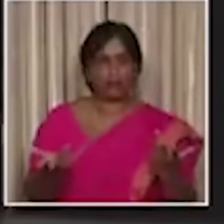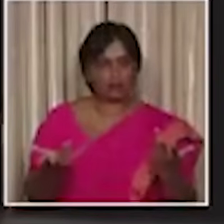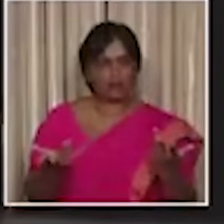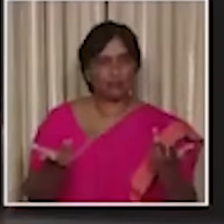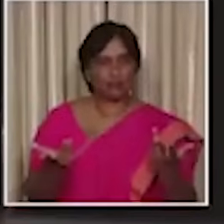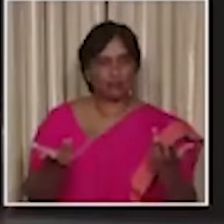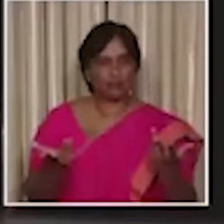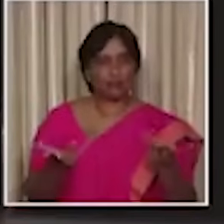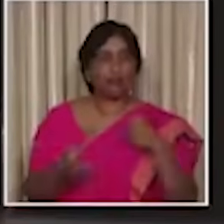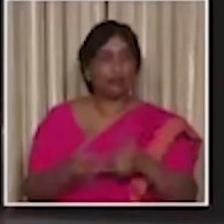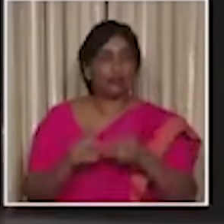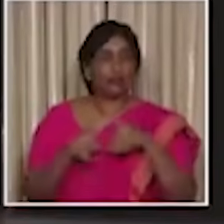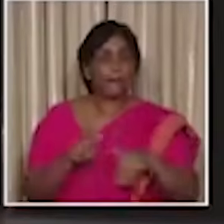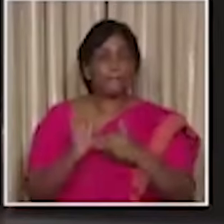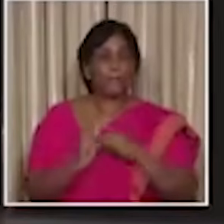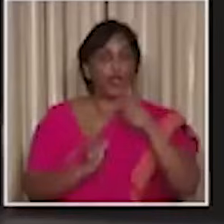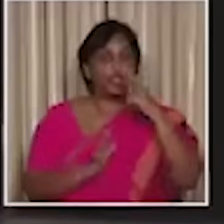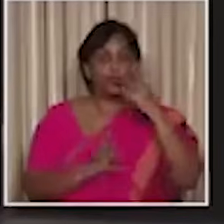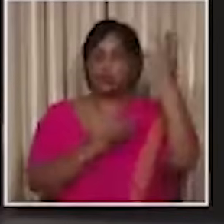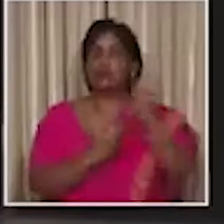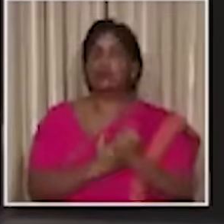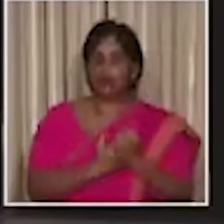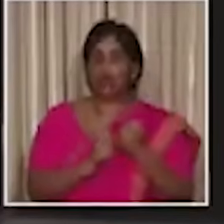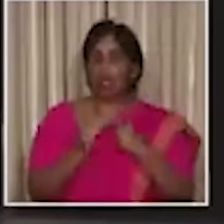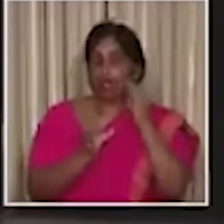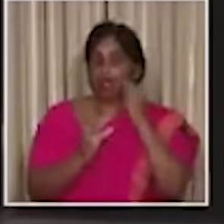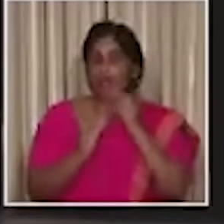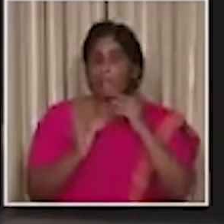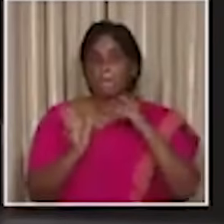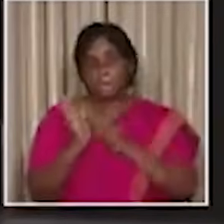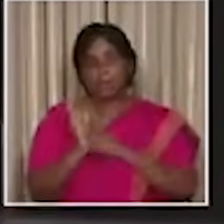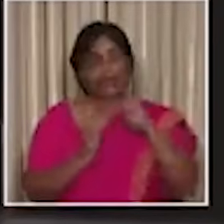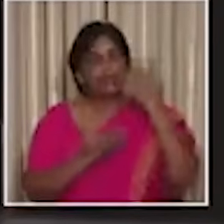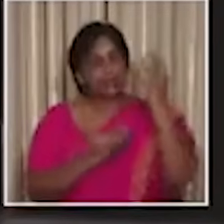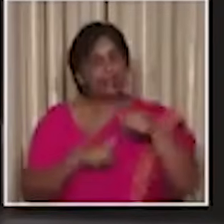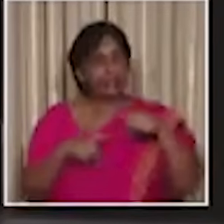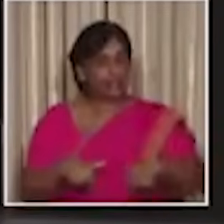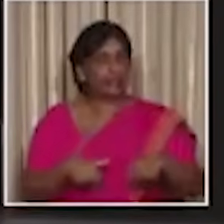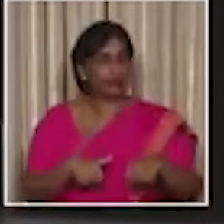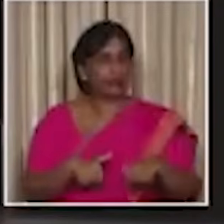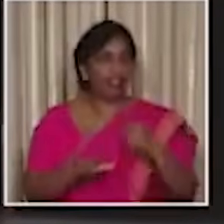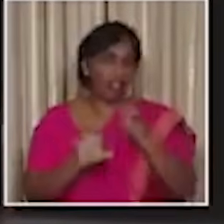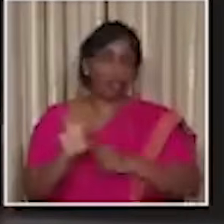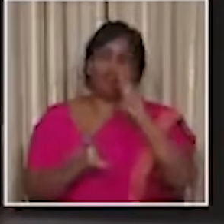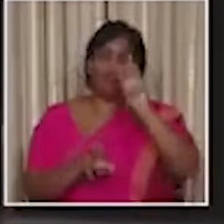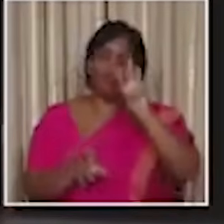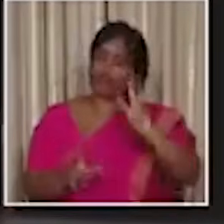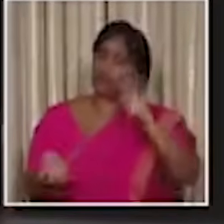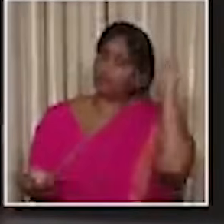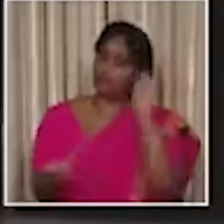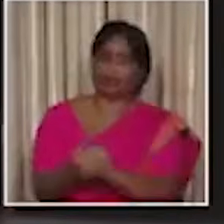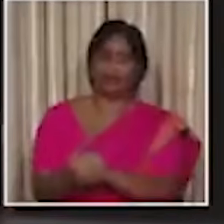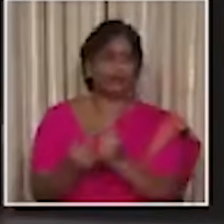ඈ මේකෙන් දැන් මිලියන 300ක් ඇවිල්ලා තියෙනවා නේ අනුර කුමාර අමතුමා. 200ක් හරි එනවනේ මේ. දැන් මේක අවුරුදු 23ක් මොකක්වත් ආවෙ නැහැ